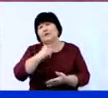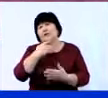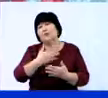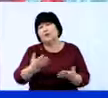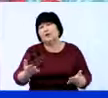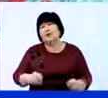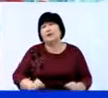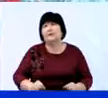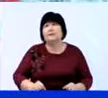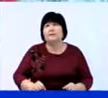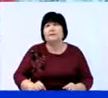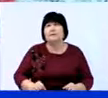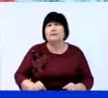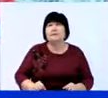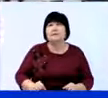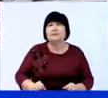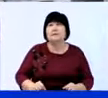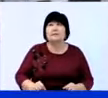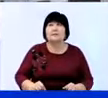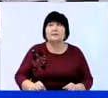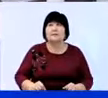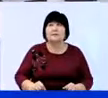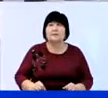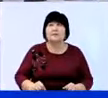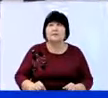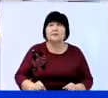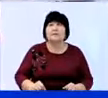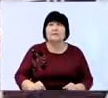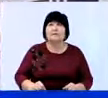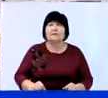екен. Мадина Жұмаділдаева, Бөгенбай Абасилов, Досхан Сәтбай, Қызылорда телеарнасы.